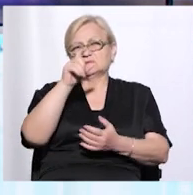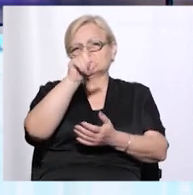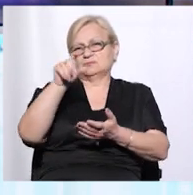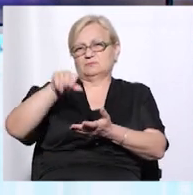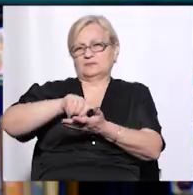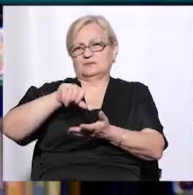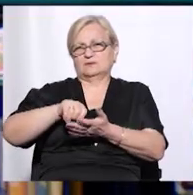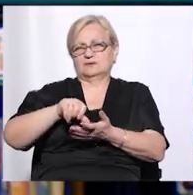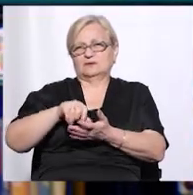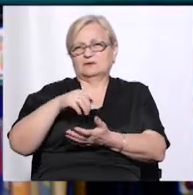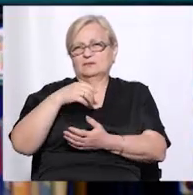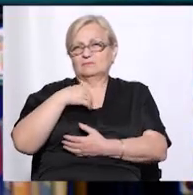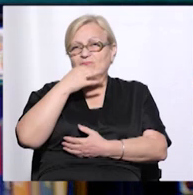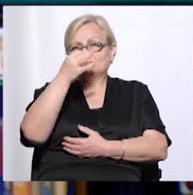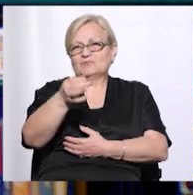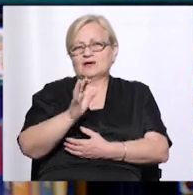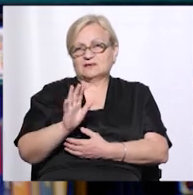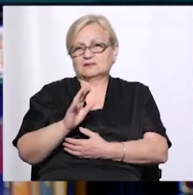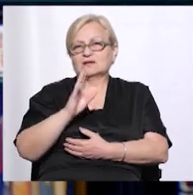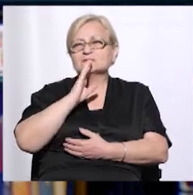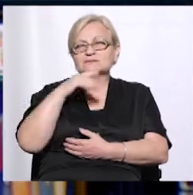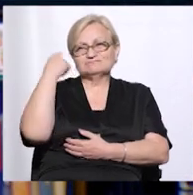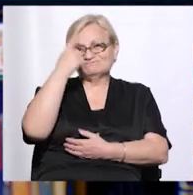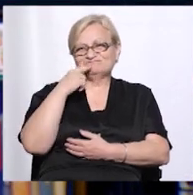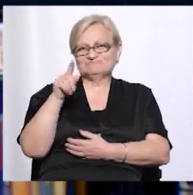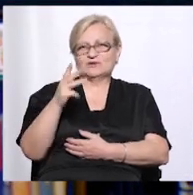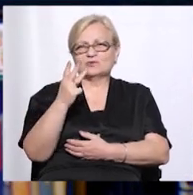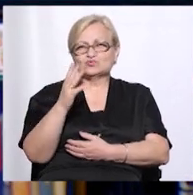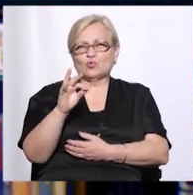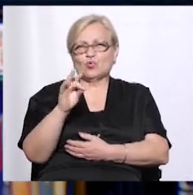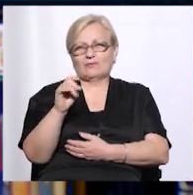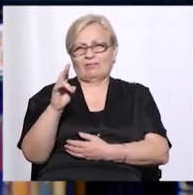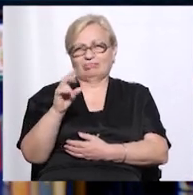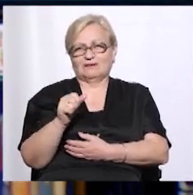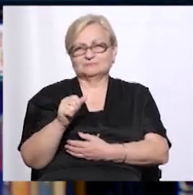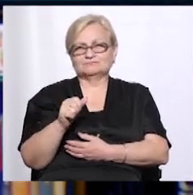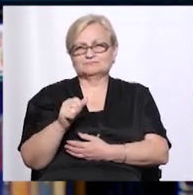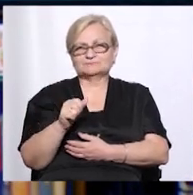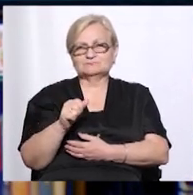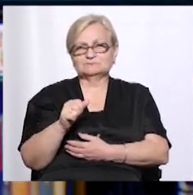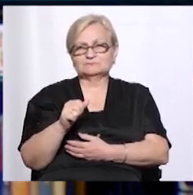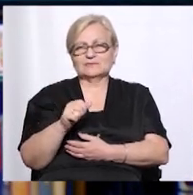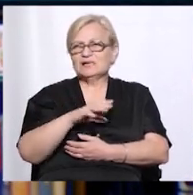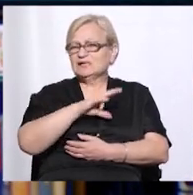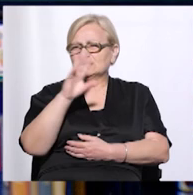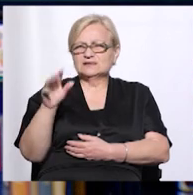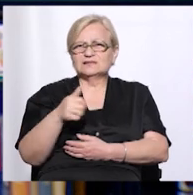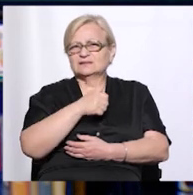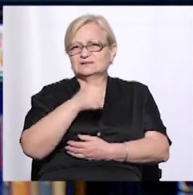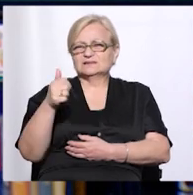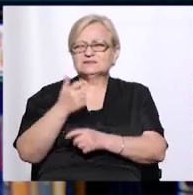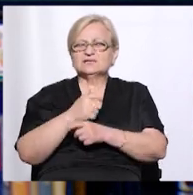აი, მე არაფრით არ შემიძლია შორენას სახე, თუნდაც ორი სიტყვით არ გამოვყო. ხო, ყველაზე ერთ-ერთი ყველაზე